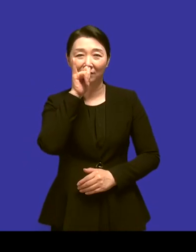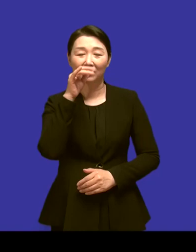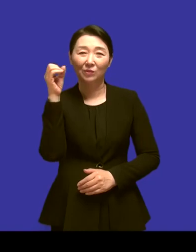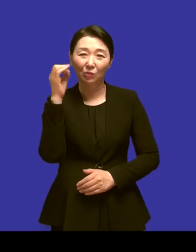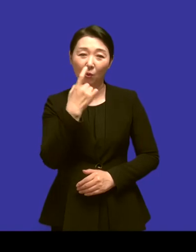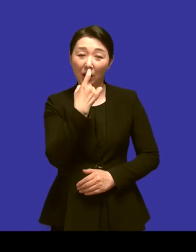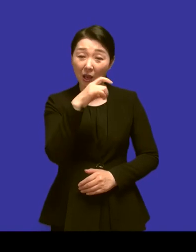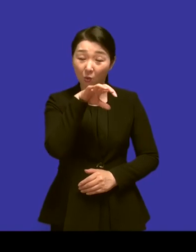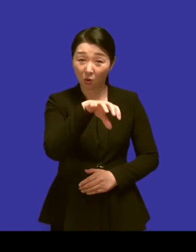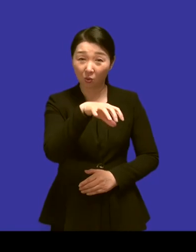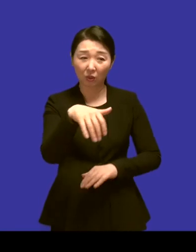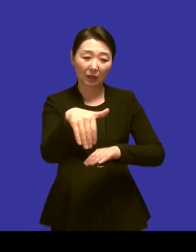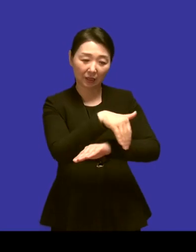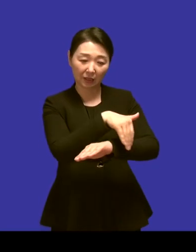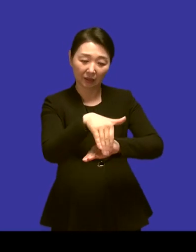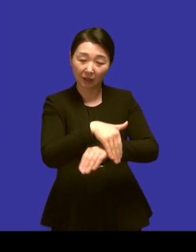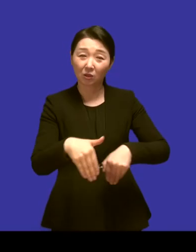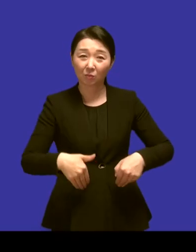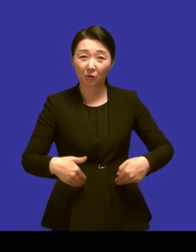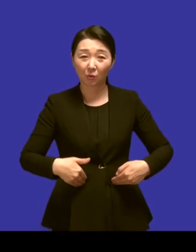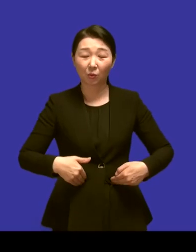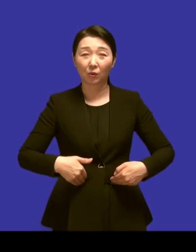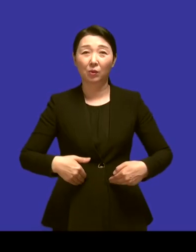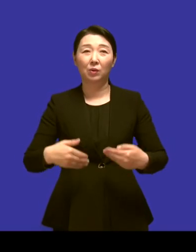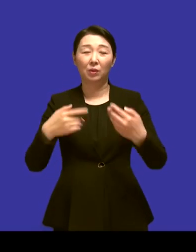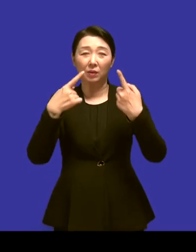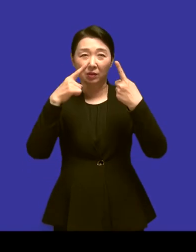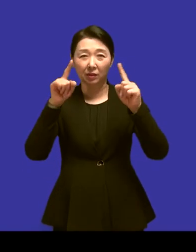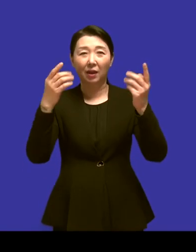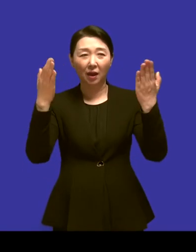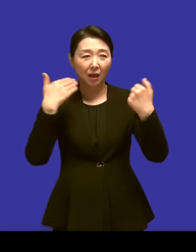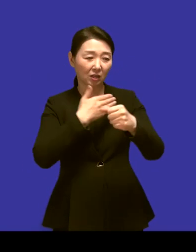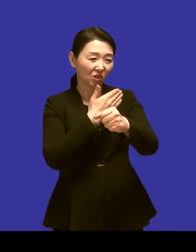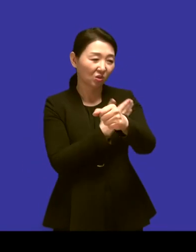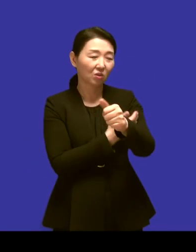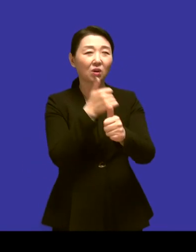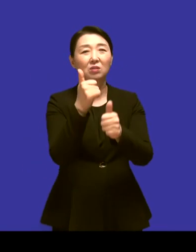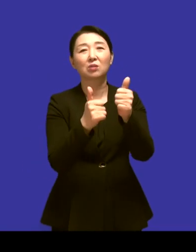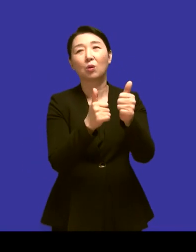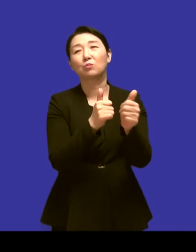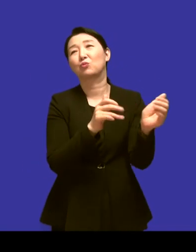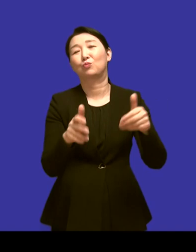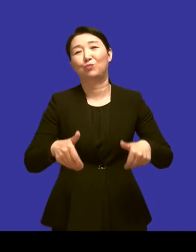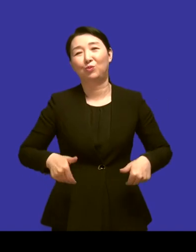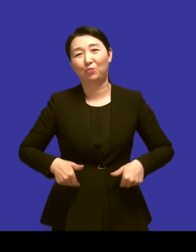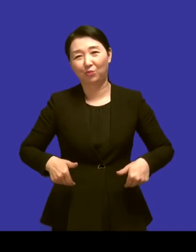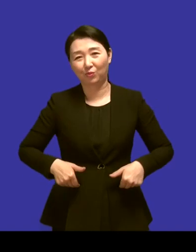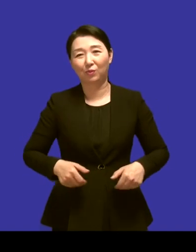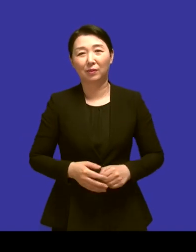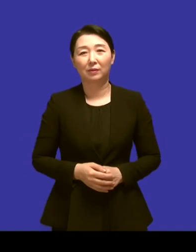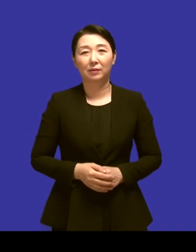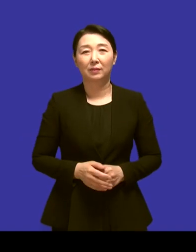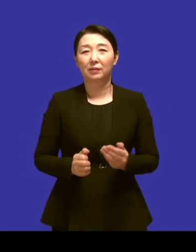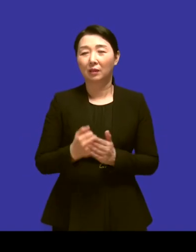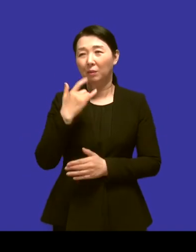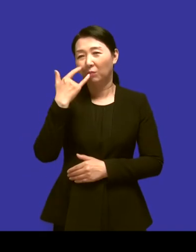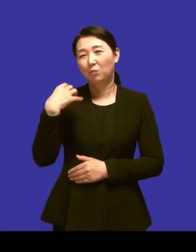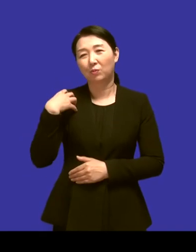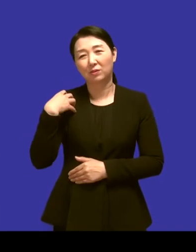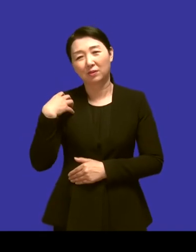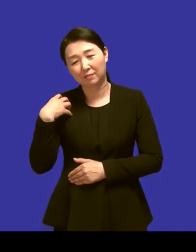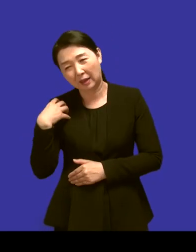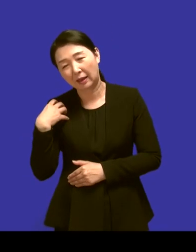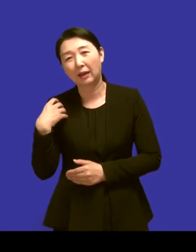또 학원도 이제 다니면서 입시도 준비했어야 됐어서 사실 좀 뭔가 많이 이렇게